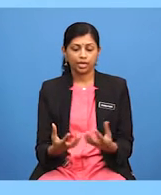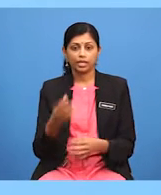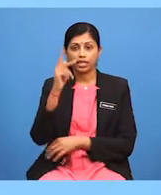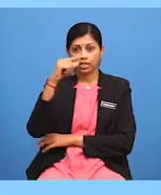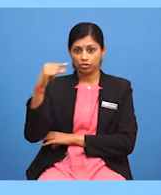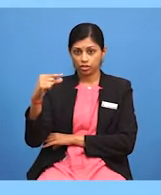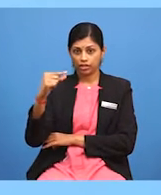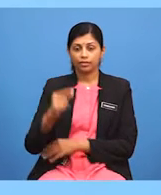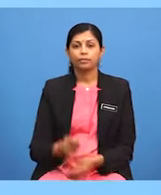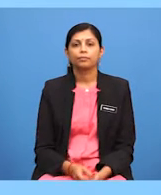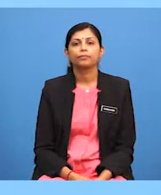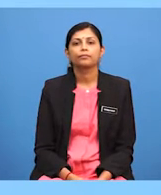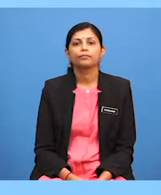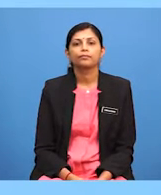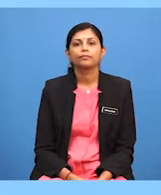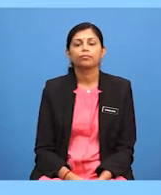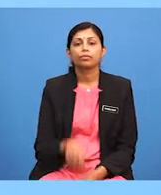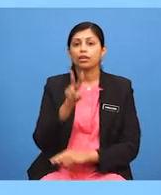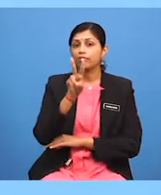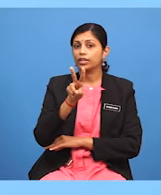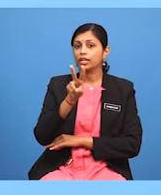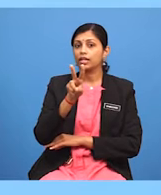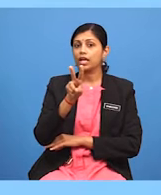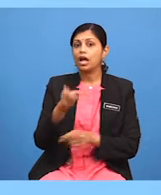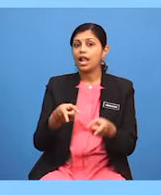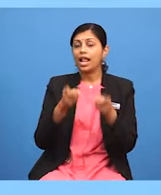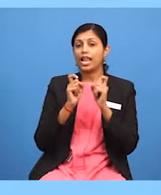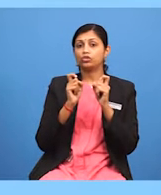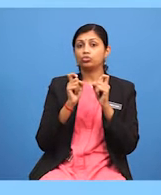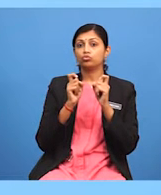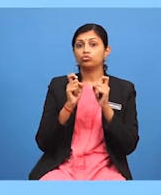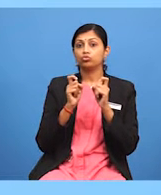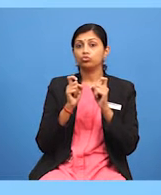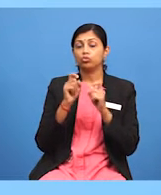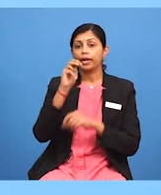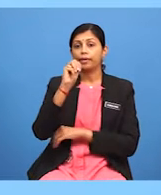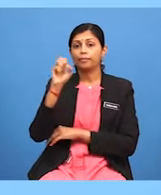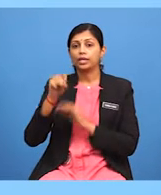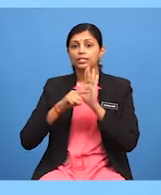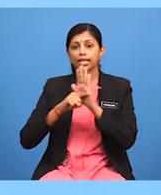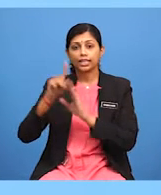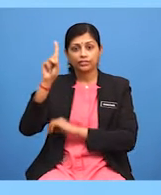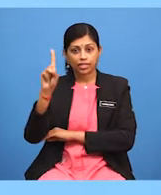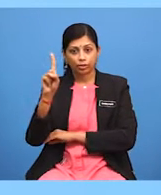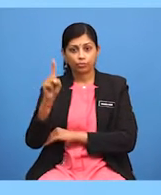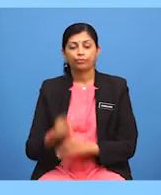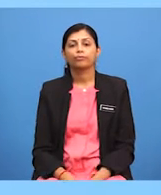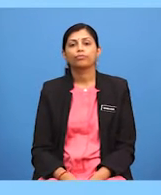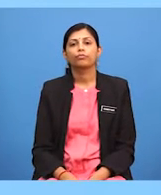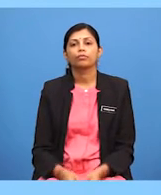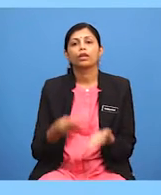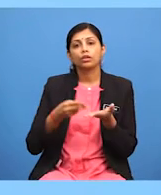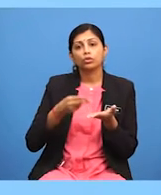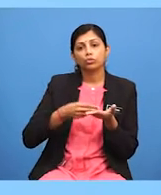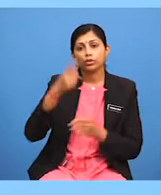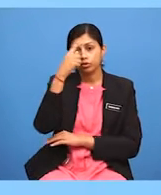objek dalam unit kilogram dan V ialah halaju objek dalam unit